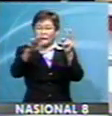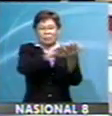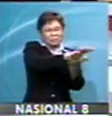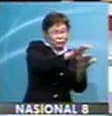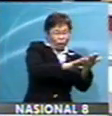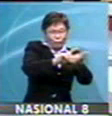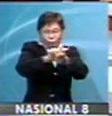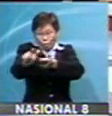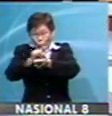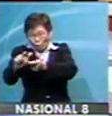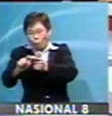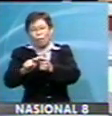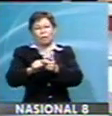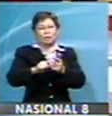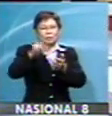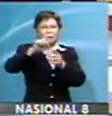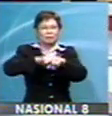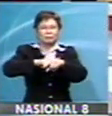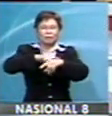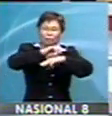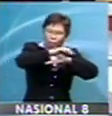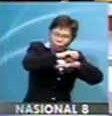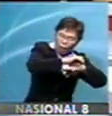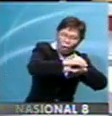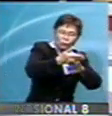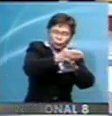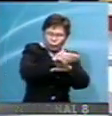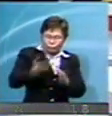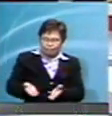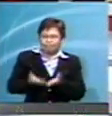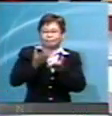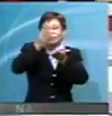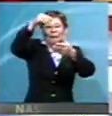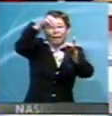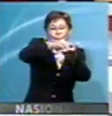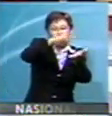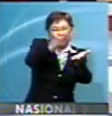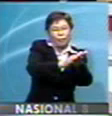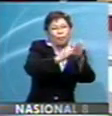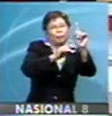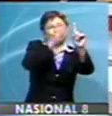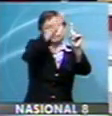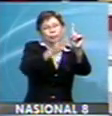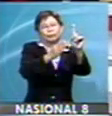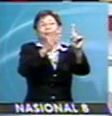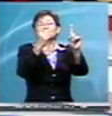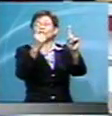diluluskan selepas melalui sesi konsultasi sebelum ia digazetkan pada Januari